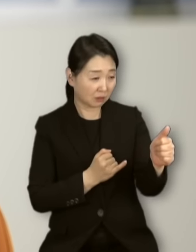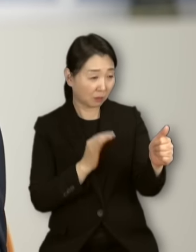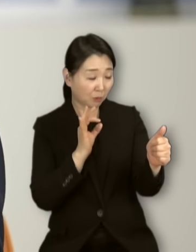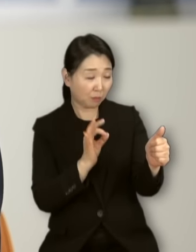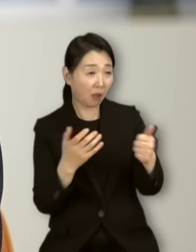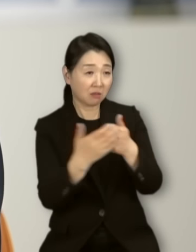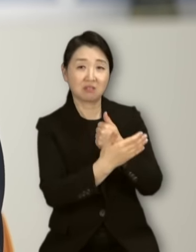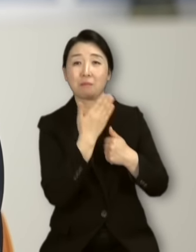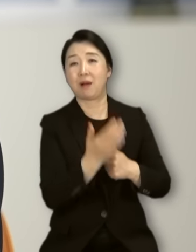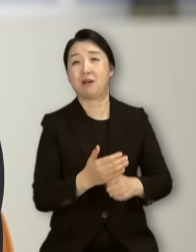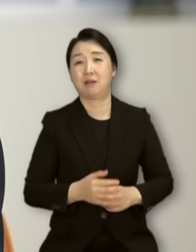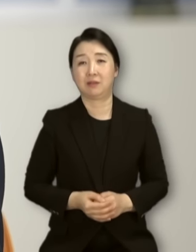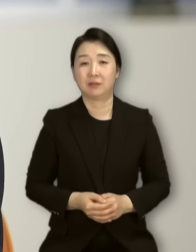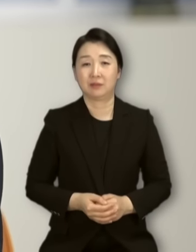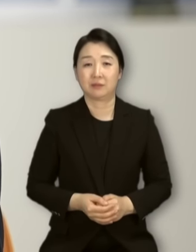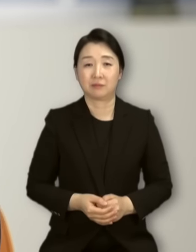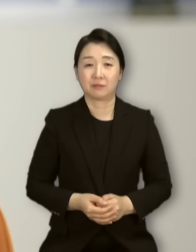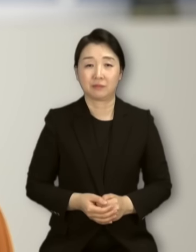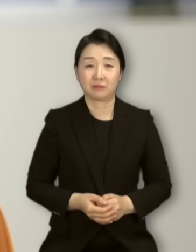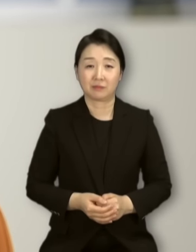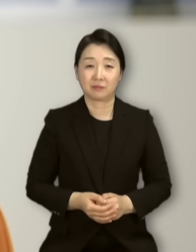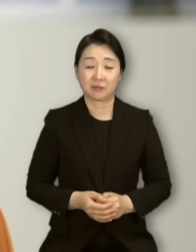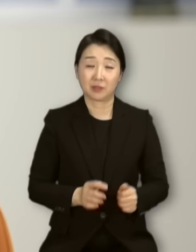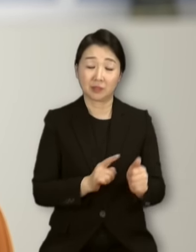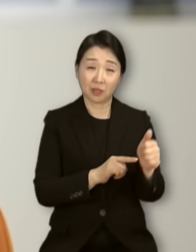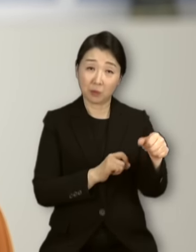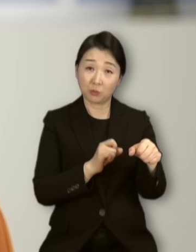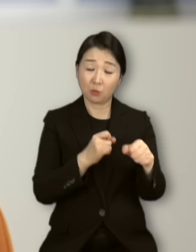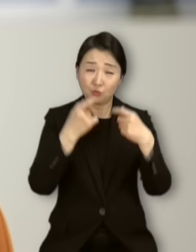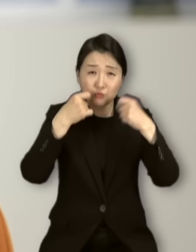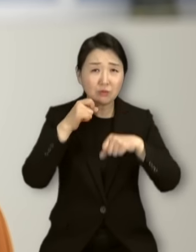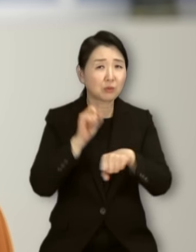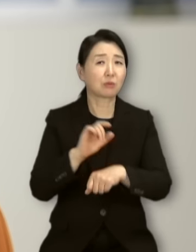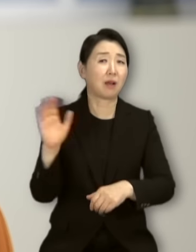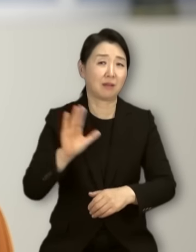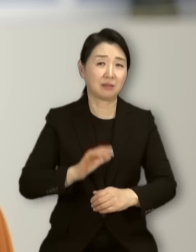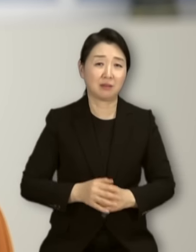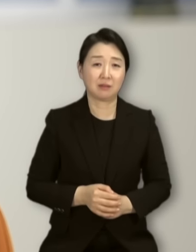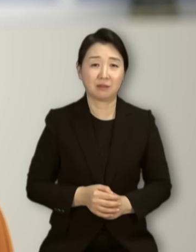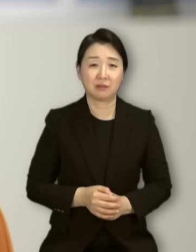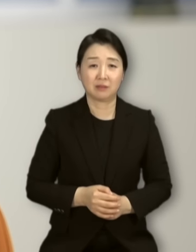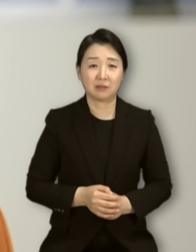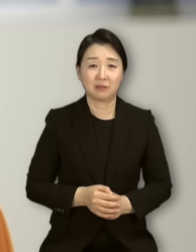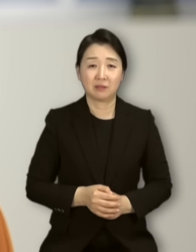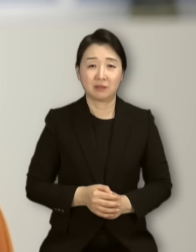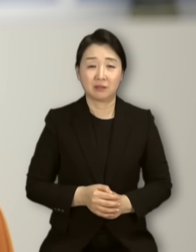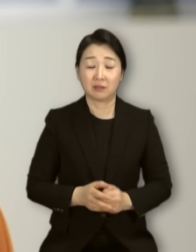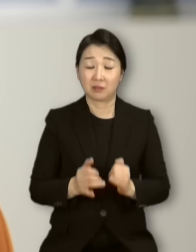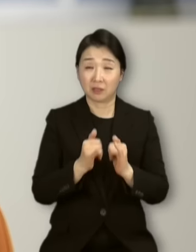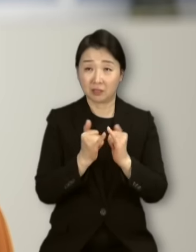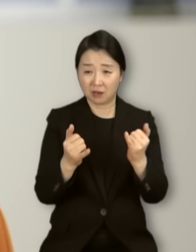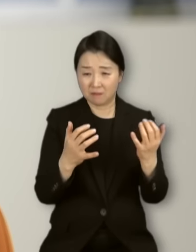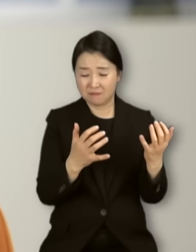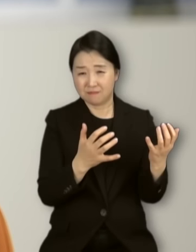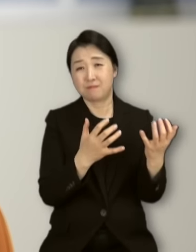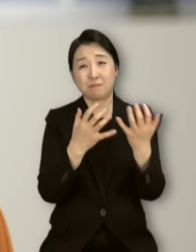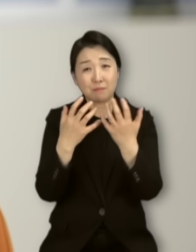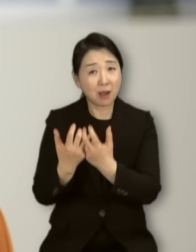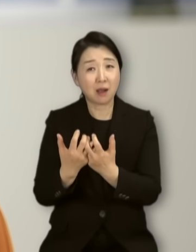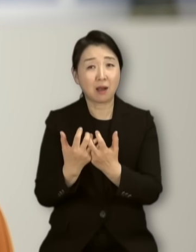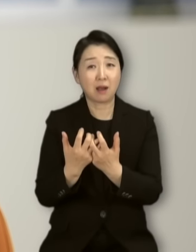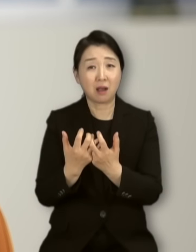어떻게 사람많은 카페에서 이렇게 의지하고 싶었던 거죠 갑자기 저는 그 아 무슨 느낌이었을지